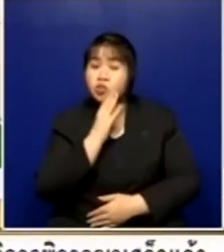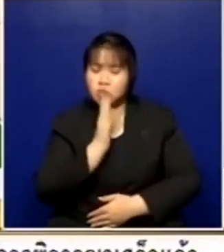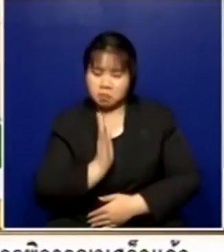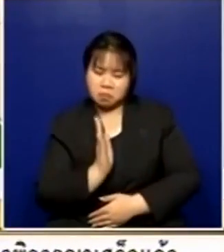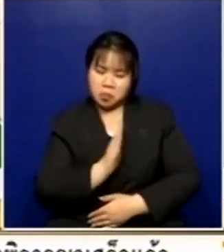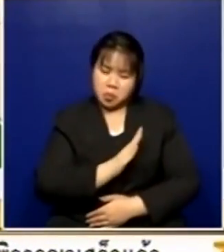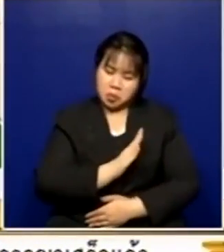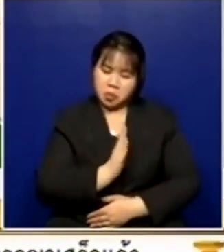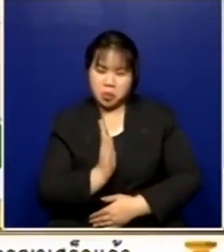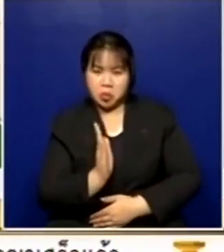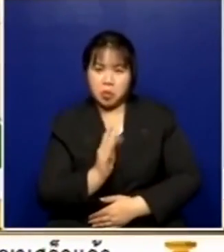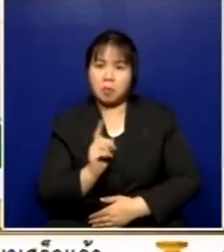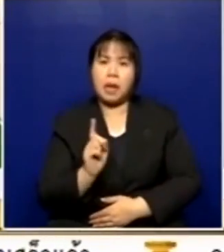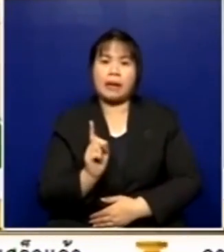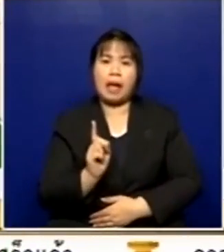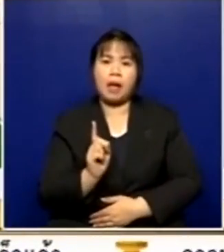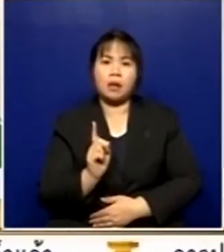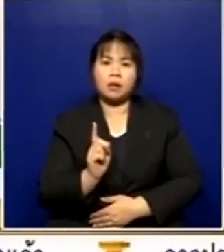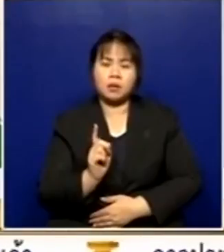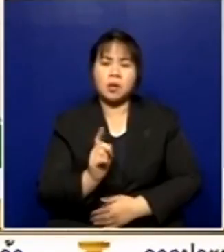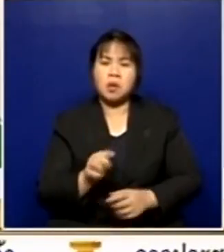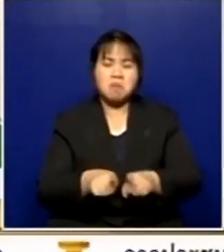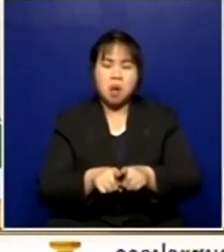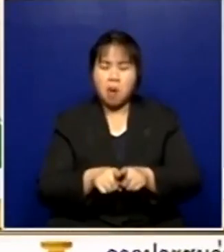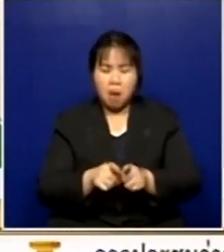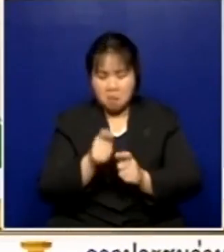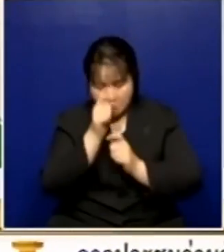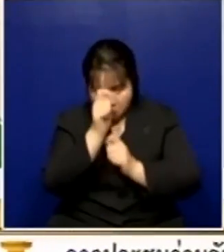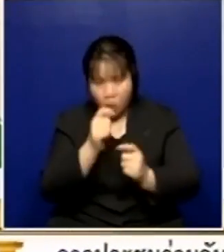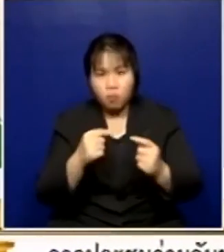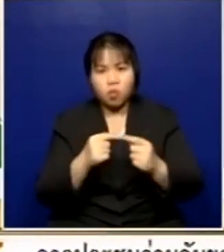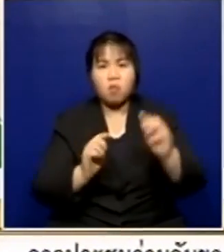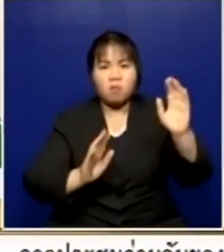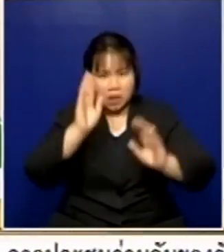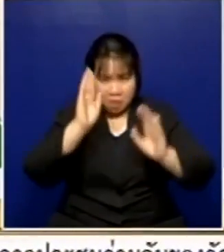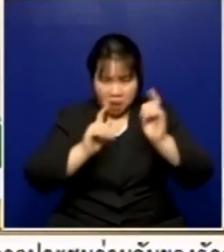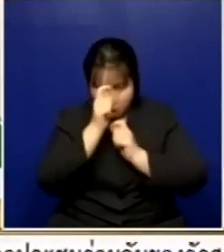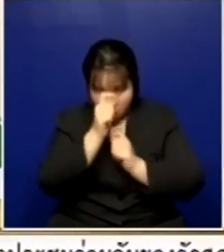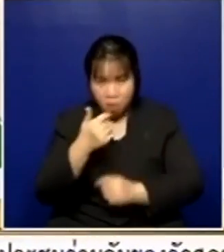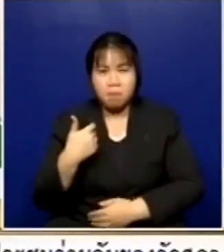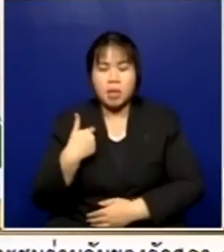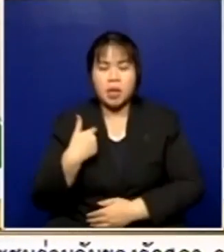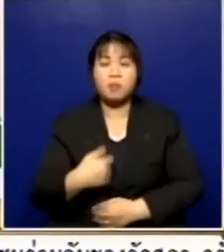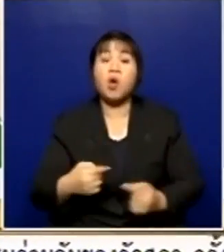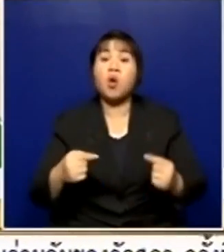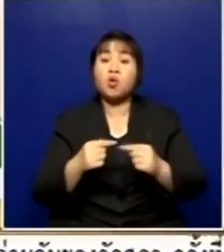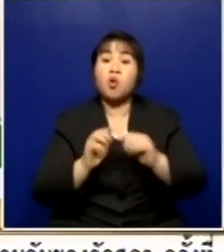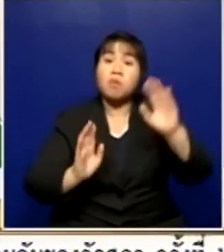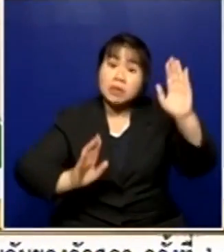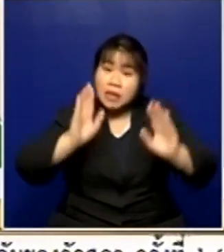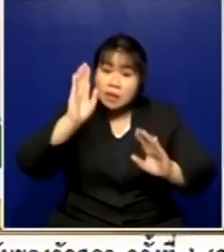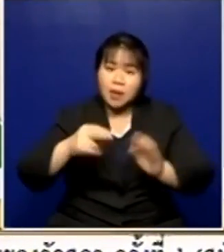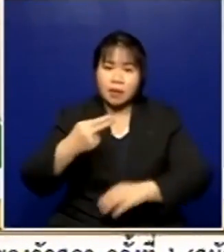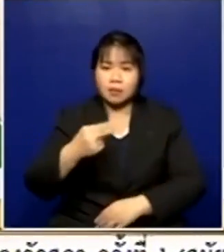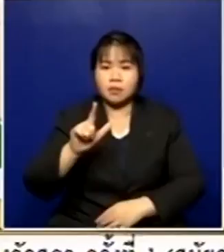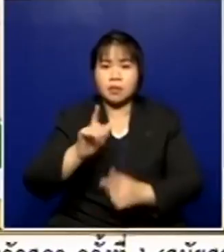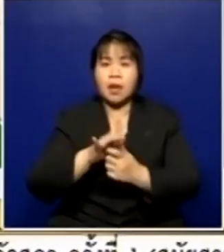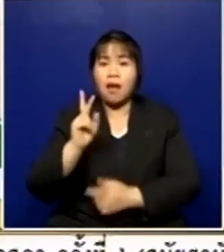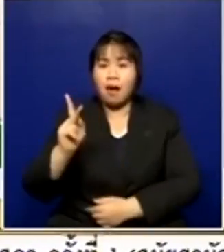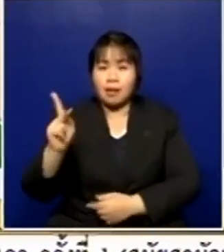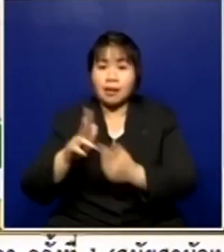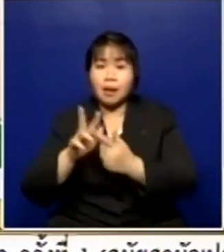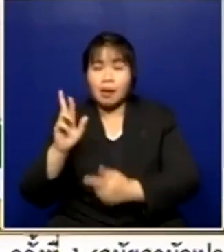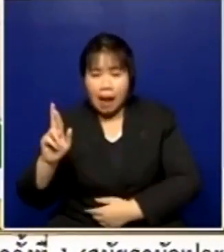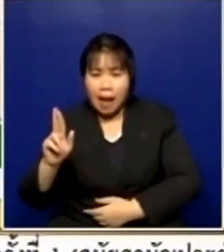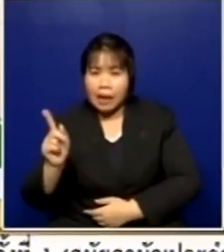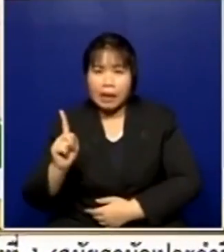ไปทางใดก็ล้วนเป็นทางที่เคารพต่อหลักการประชาธิปไตยหลักการประชาธิปไตยที่ตั้ง